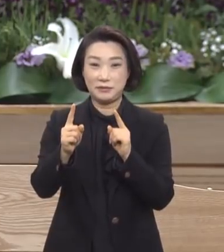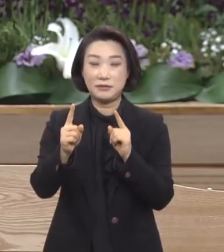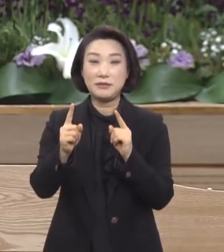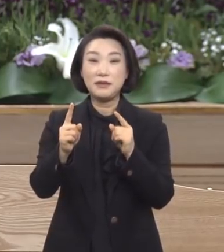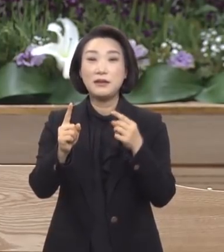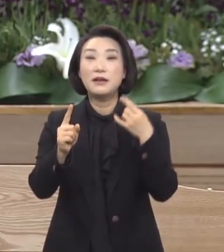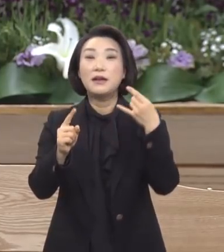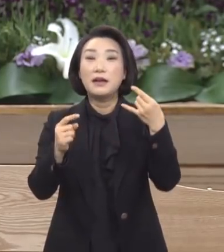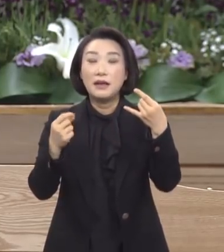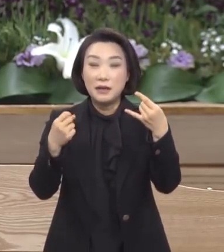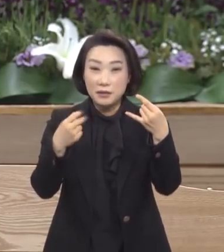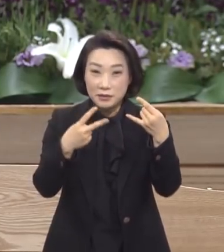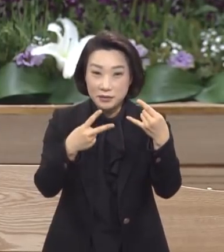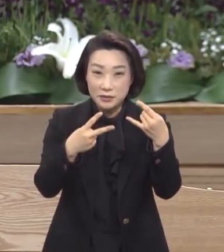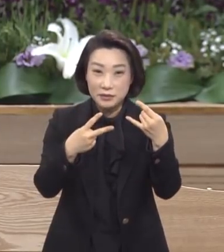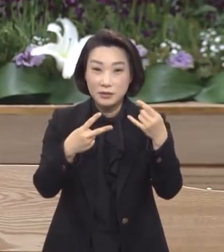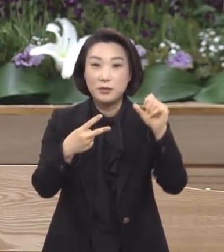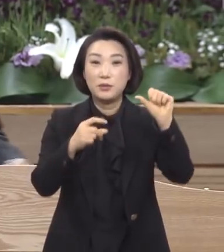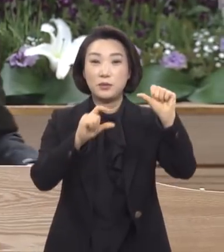에베소서 5장